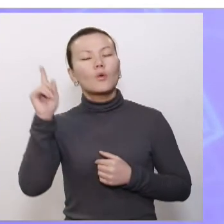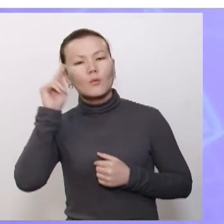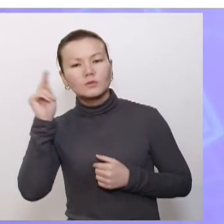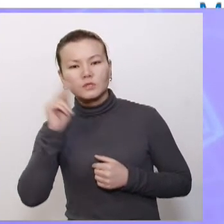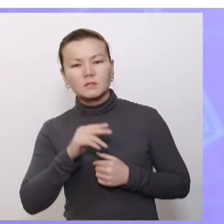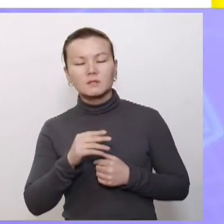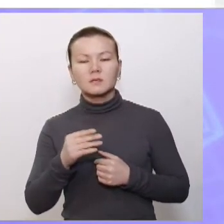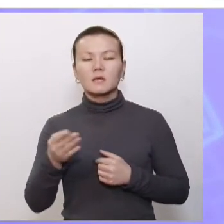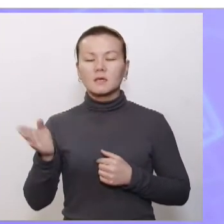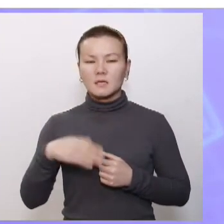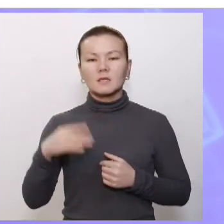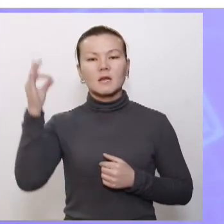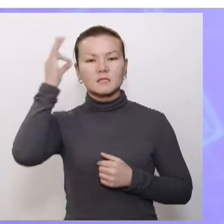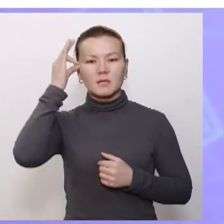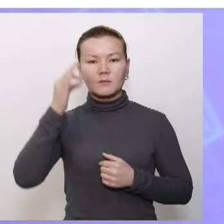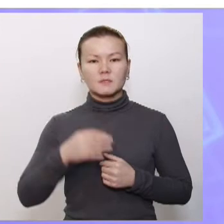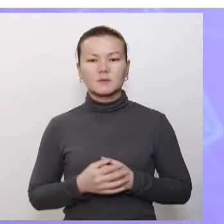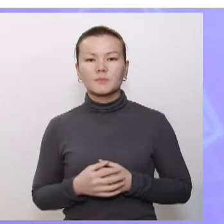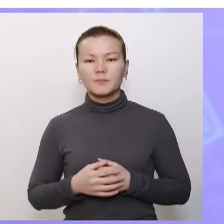çoğu esteyli.